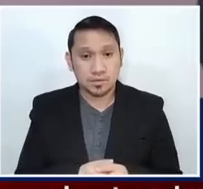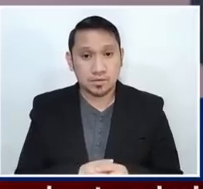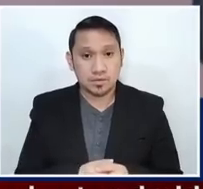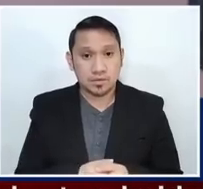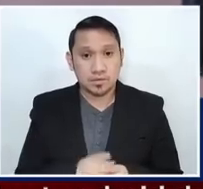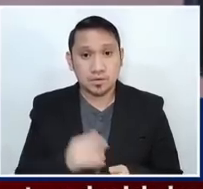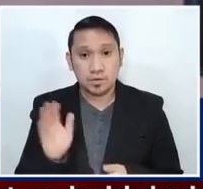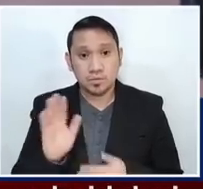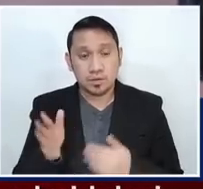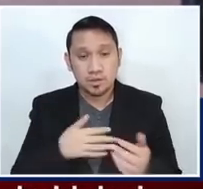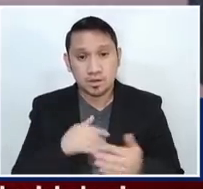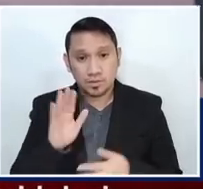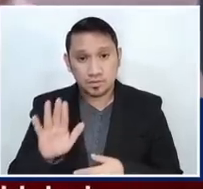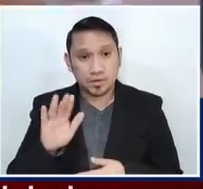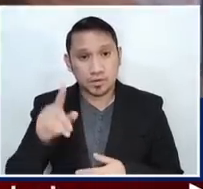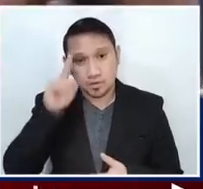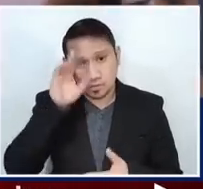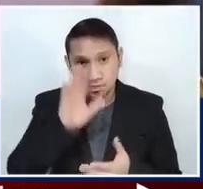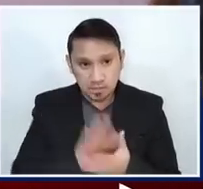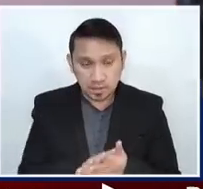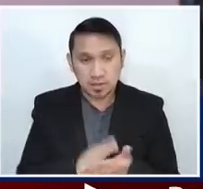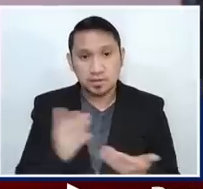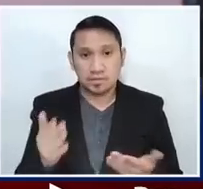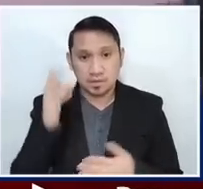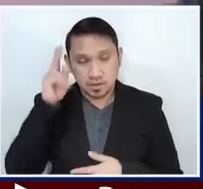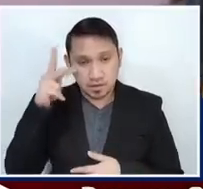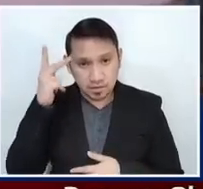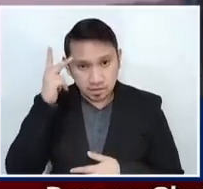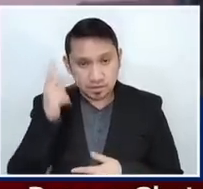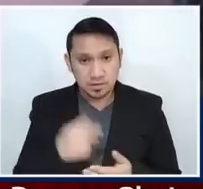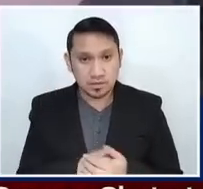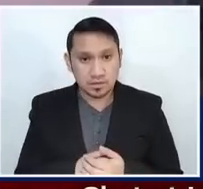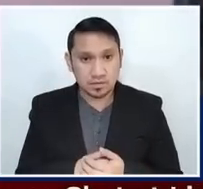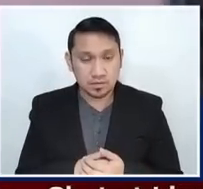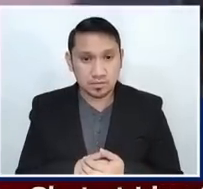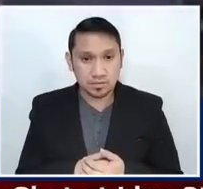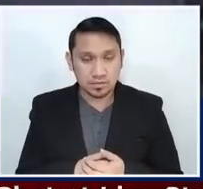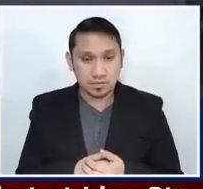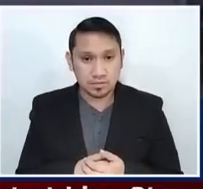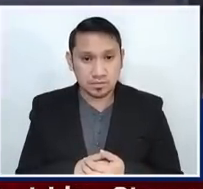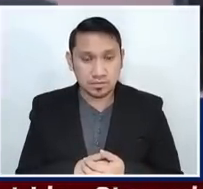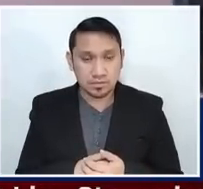sa politika, paniniwala ninyo sa iba't ibang mga